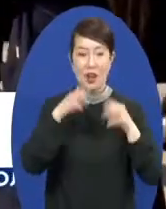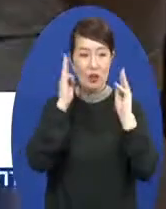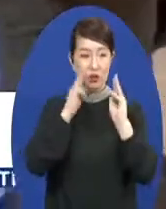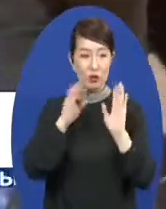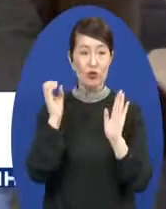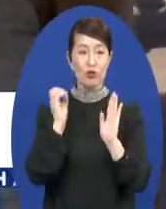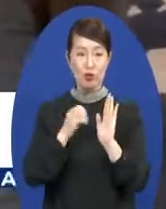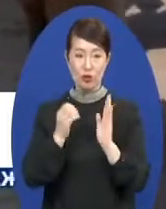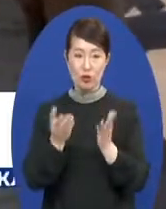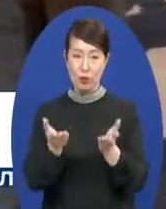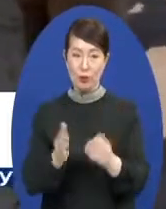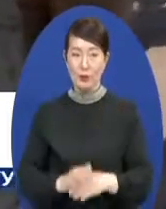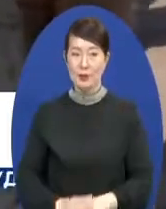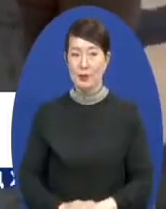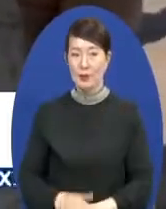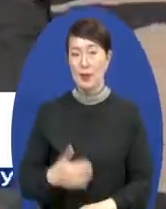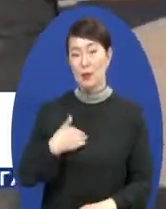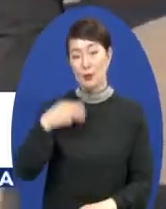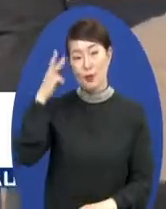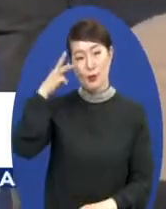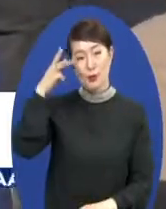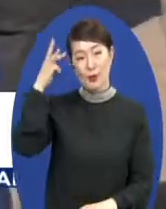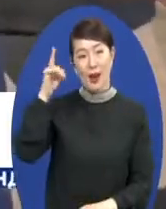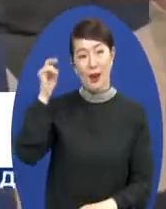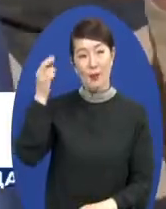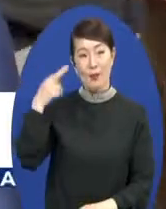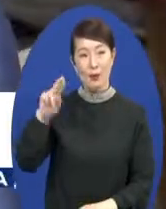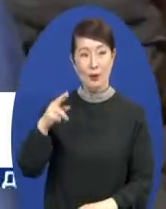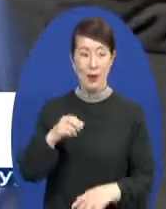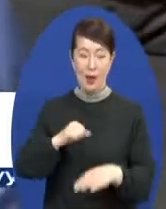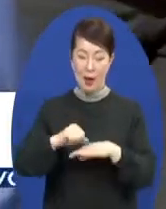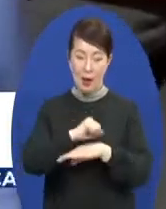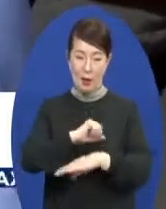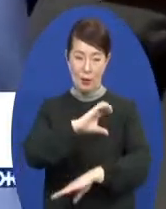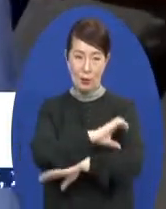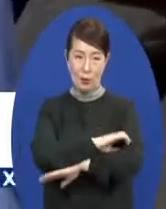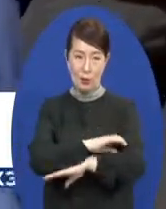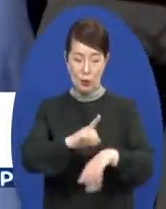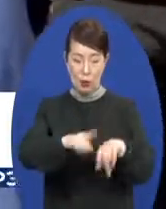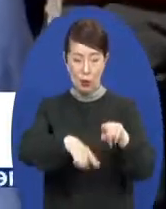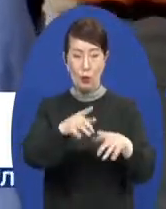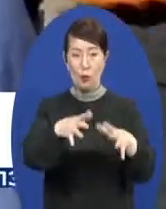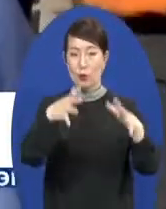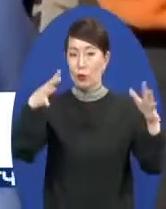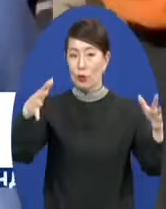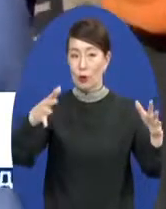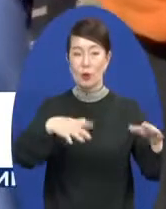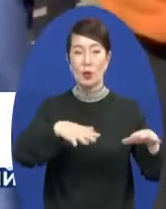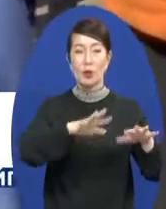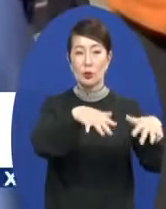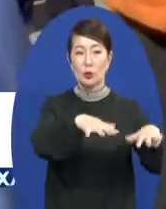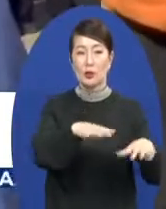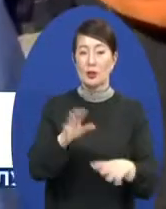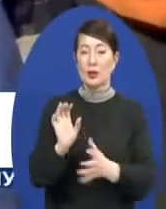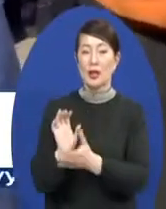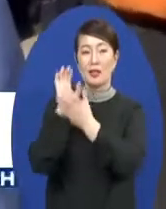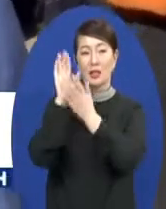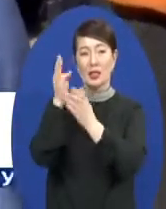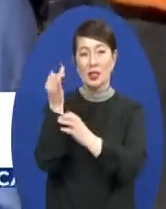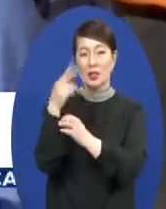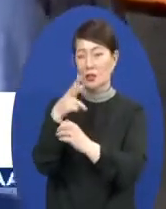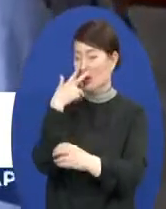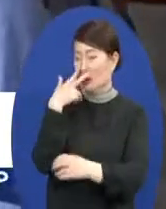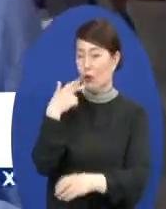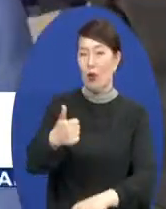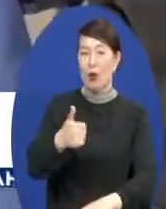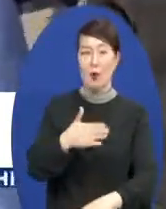ёстой гэж бодож байна. Ни одоо мөрөөдлийн Хамбог гэвэл аймгийн сургууль бүгд ингээ гаднаа гоё хөл бөмбөг амар том зүйлхтэй. Тэсний гадаа ингээ сагсны шийдэл